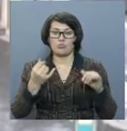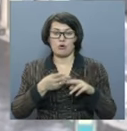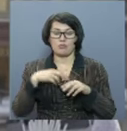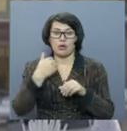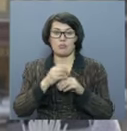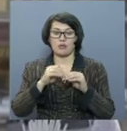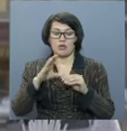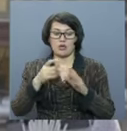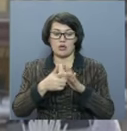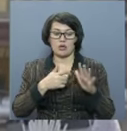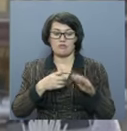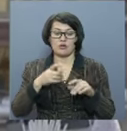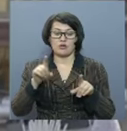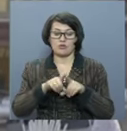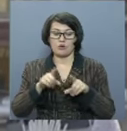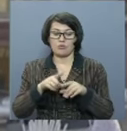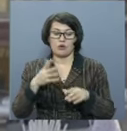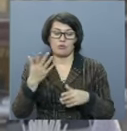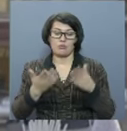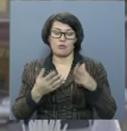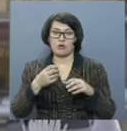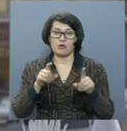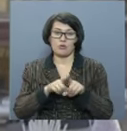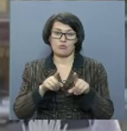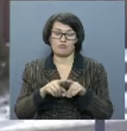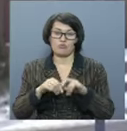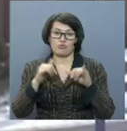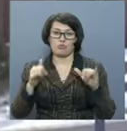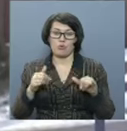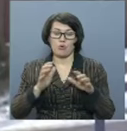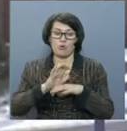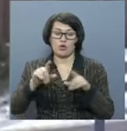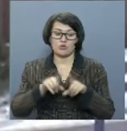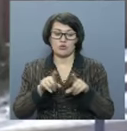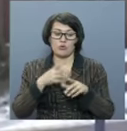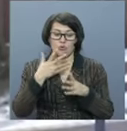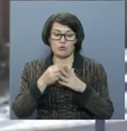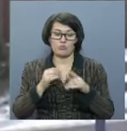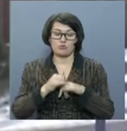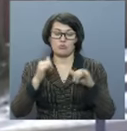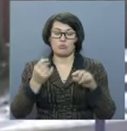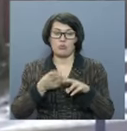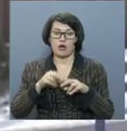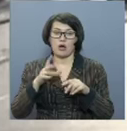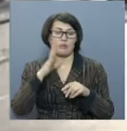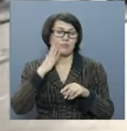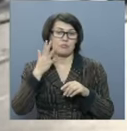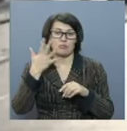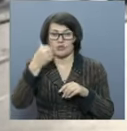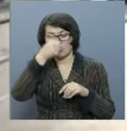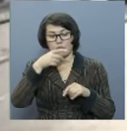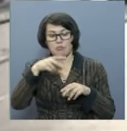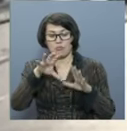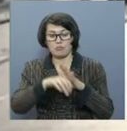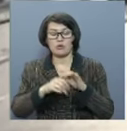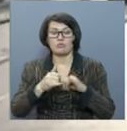негізгі капиталға тартылған инвестиция көлемі де осынша есеге артқан. Өндіріс саласында өсім 1000 есеге. Мысалы, соңғы 5 жылда